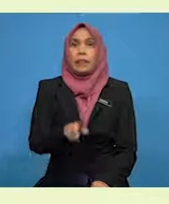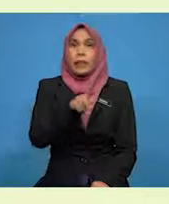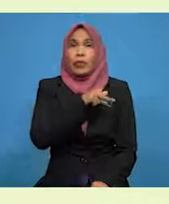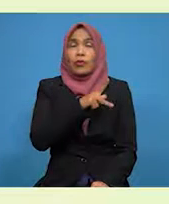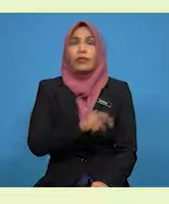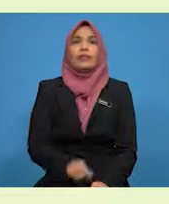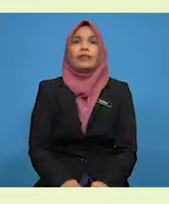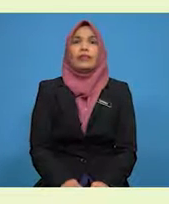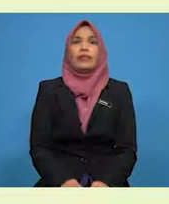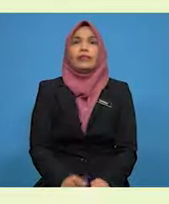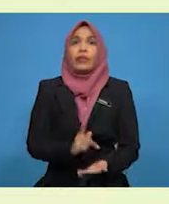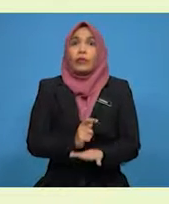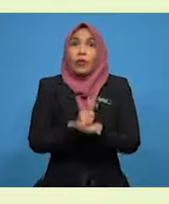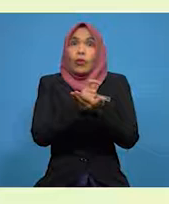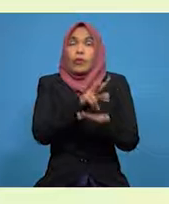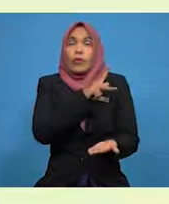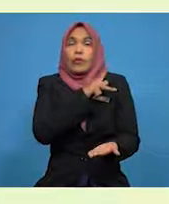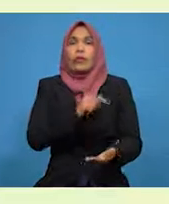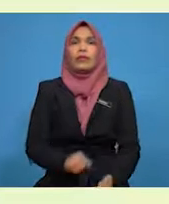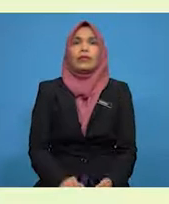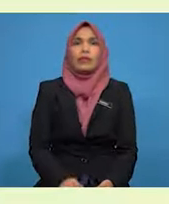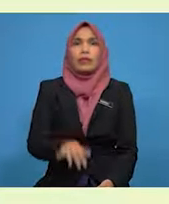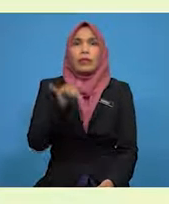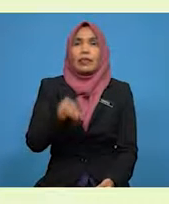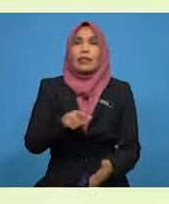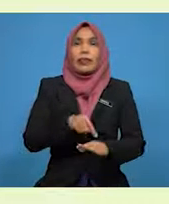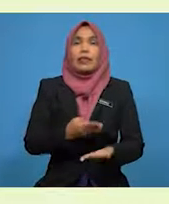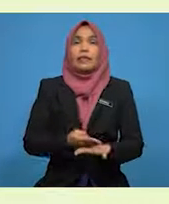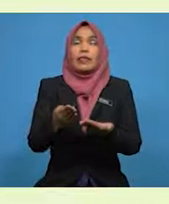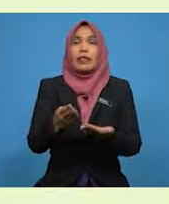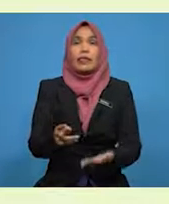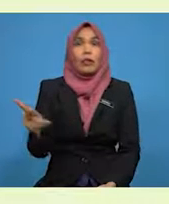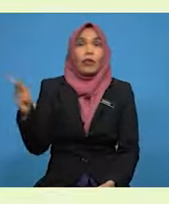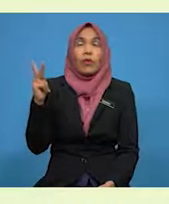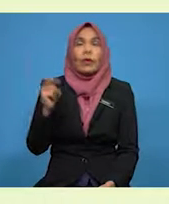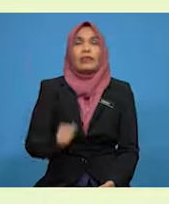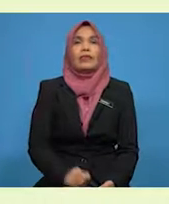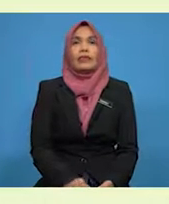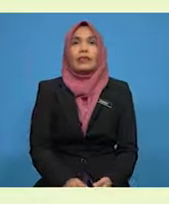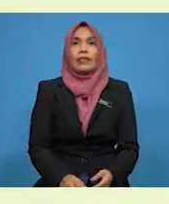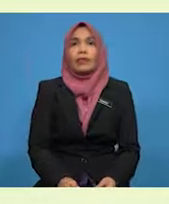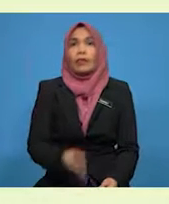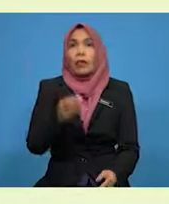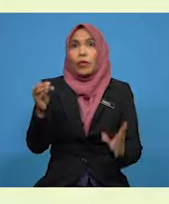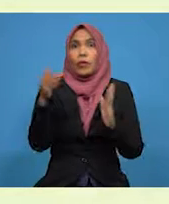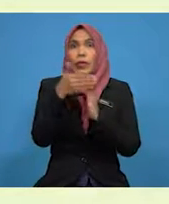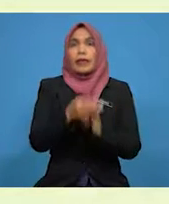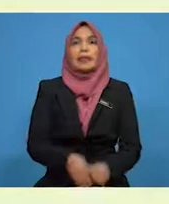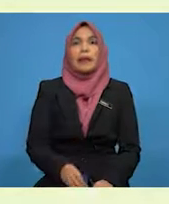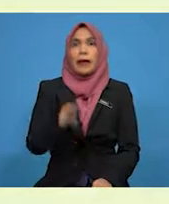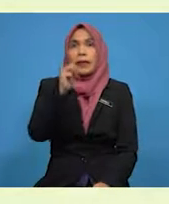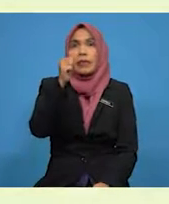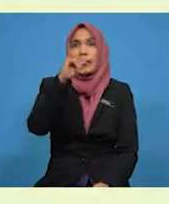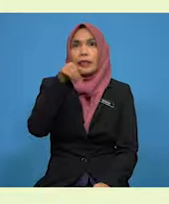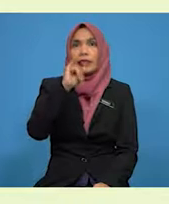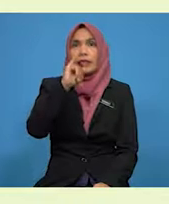atau penyelia yang diberi kuasa oleh majikan untuk menghadkan kebebasan tindakannya dalam